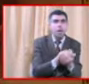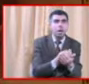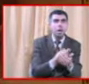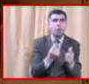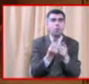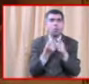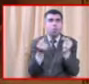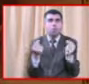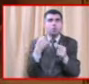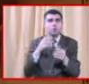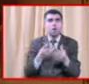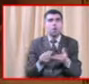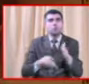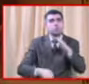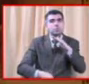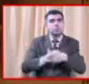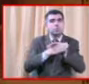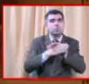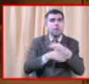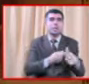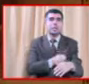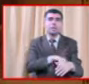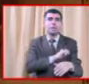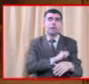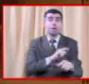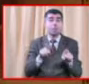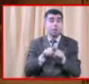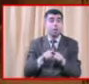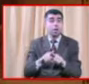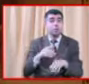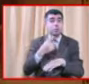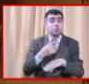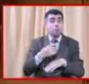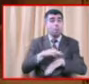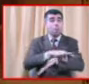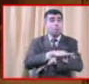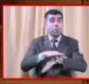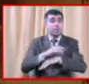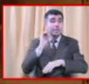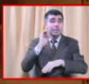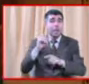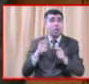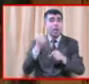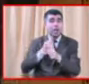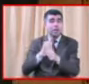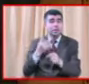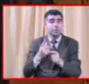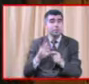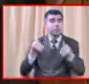دانا العمال حقيقة احتجوا جاءوا أمام المندوبية ديال التشغيل في عين المكان ودرسوا